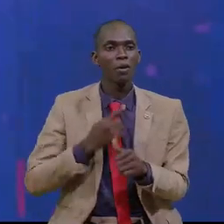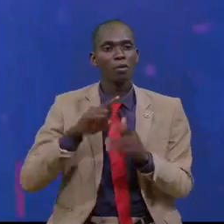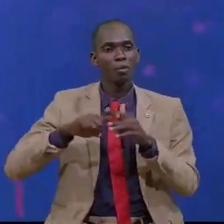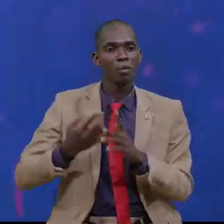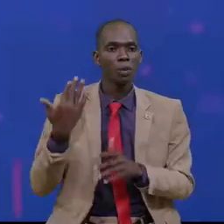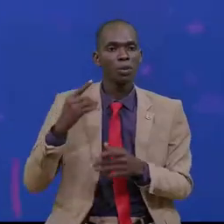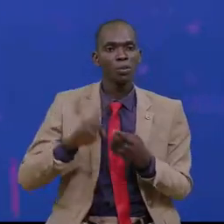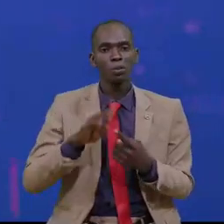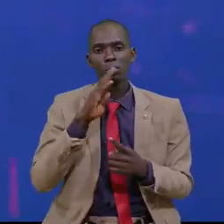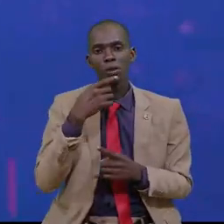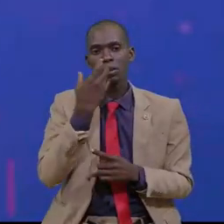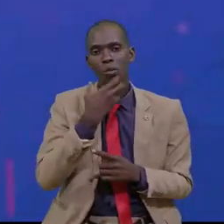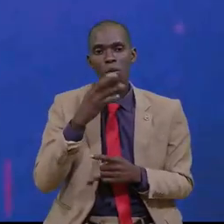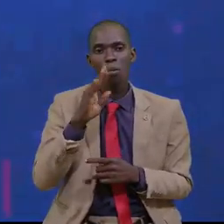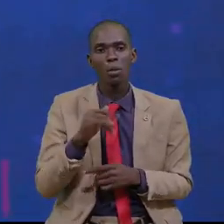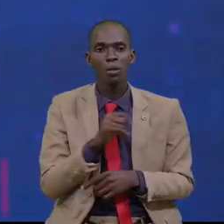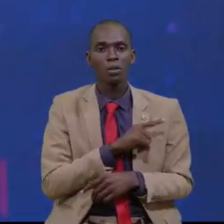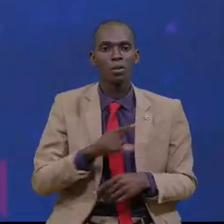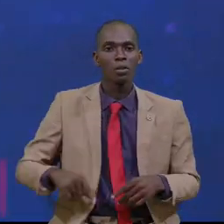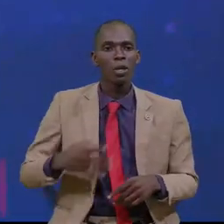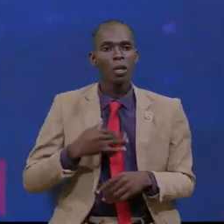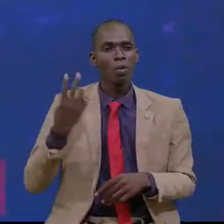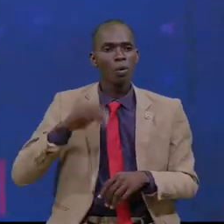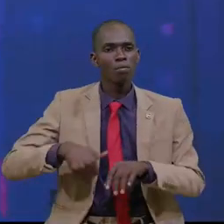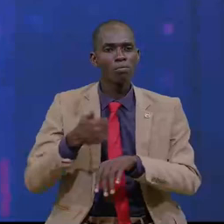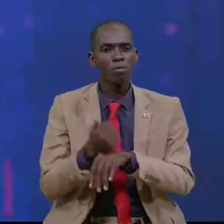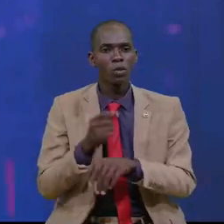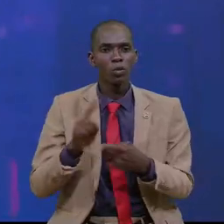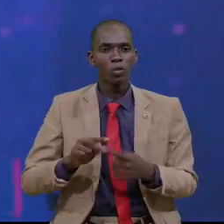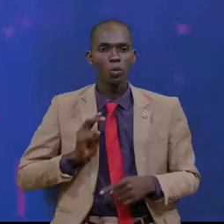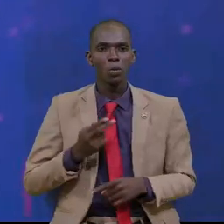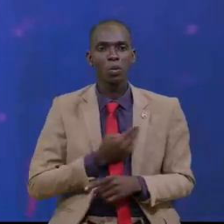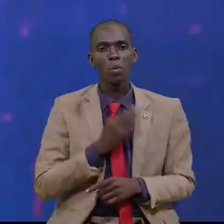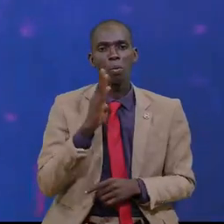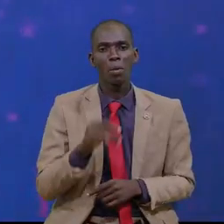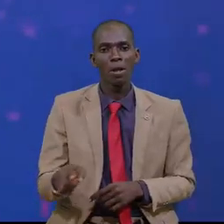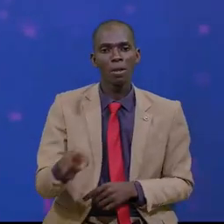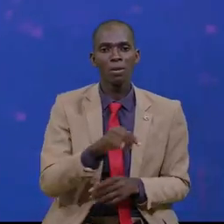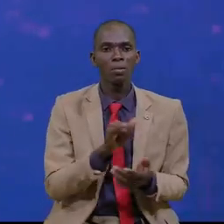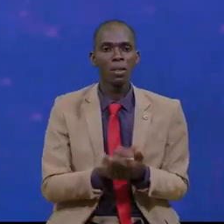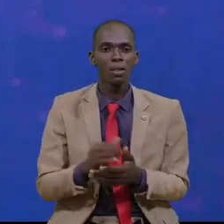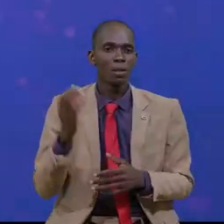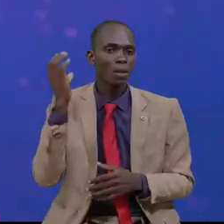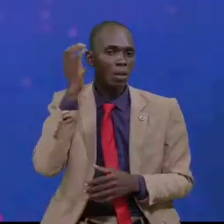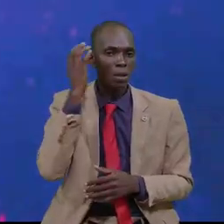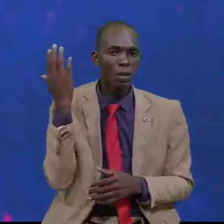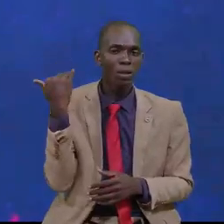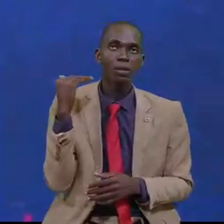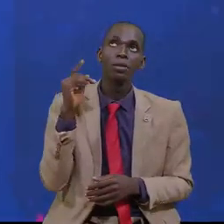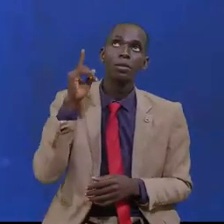Seigneur, nous a été confirmé par ceux qui l'ont entendu.